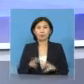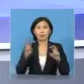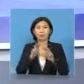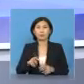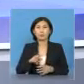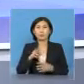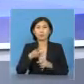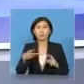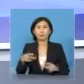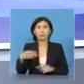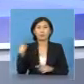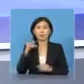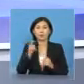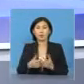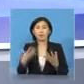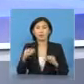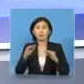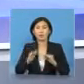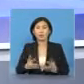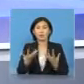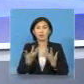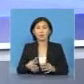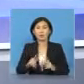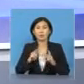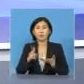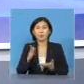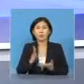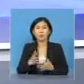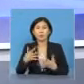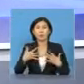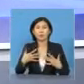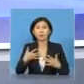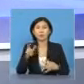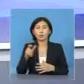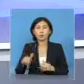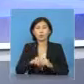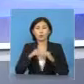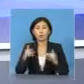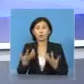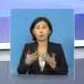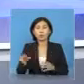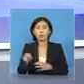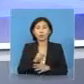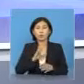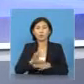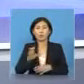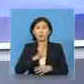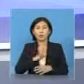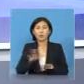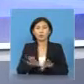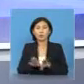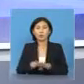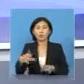провизорных госпиталях Актюбе с каждым днем уменьшается количество поступивших с пневмонией людей и увеличивается число выписанных. Так,